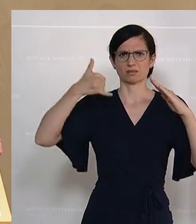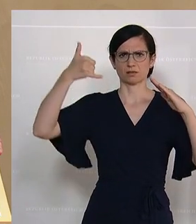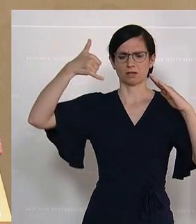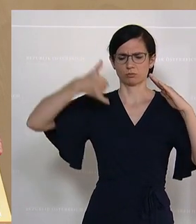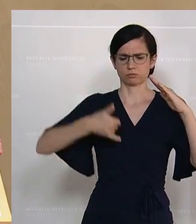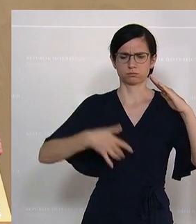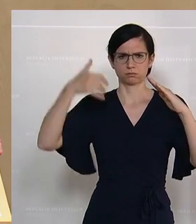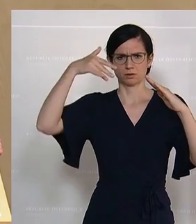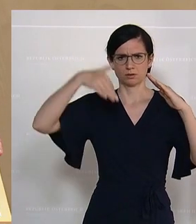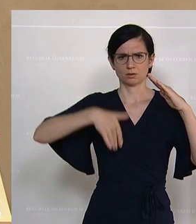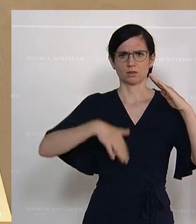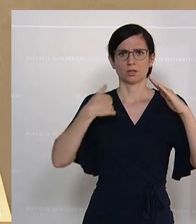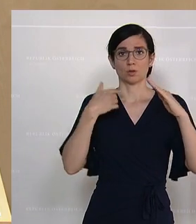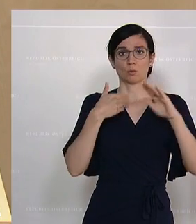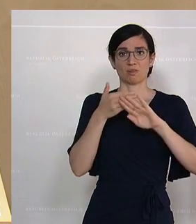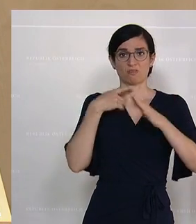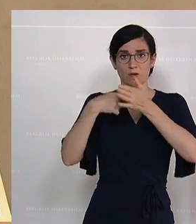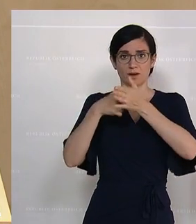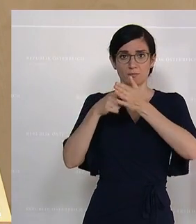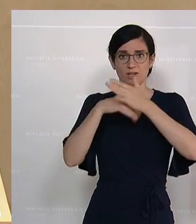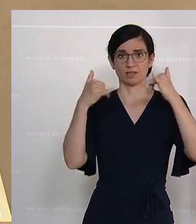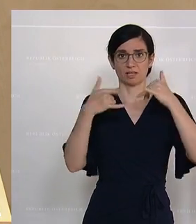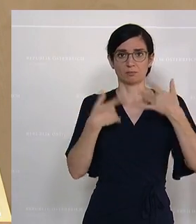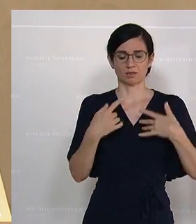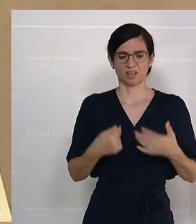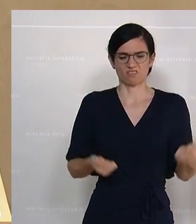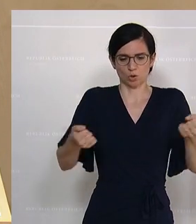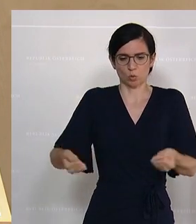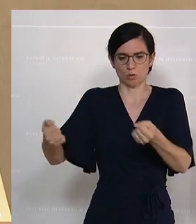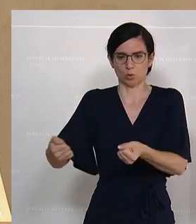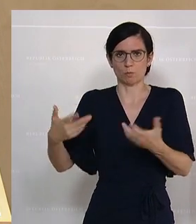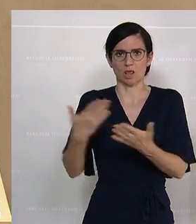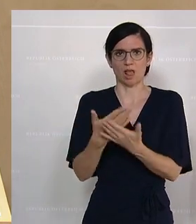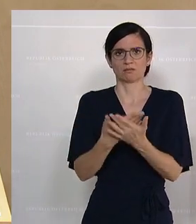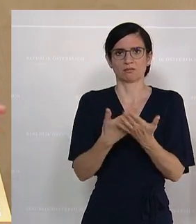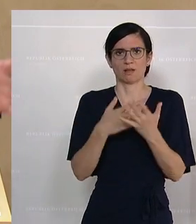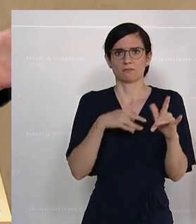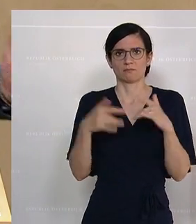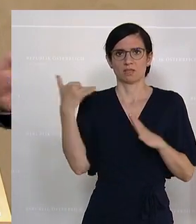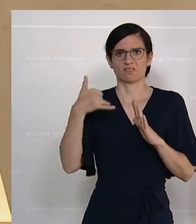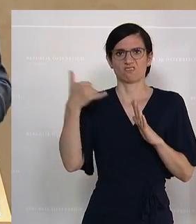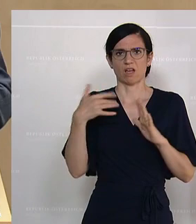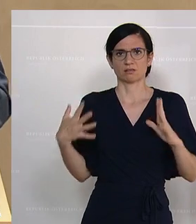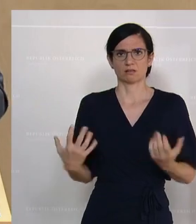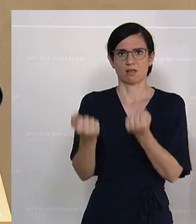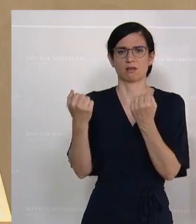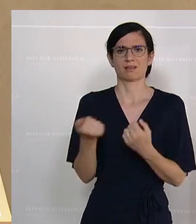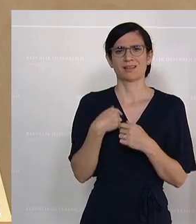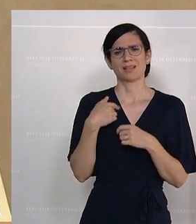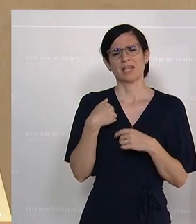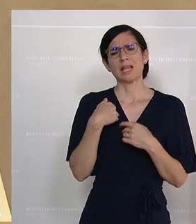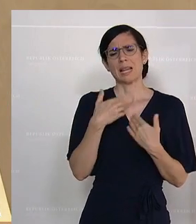dach abzudichten starken ständig übel runter um das wasser aufzufangen und sie sollten sich um das dach für mein herr finanzminister